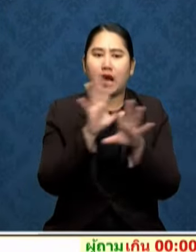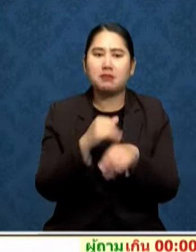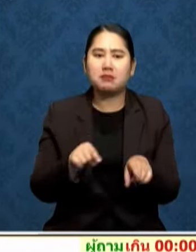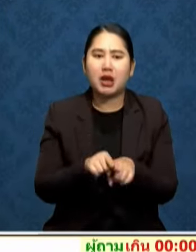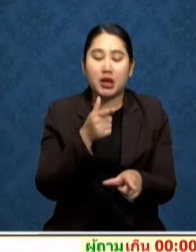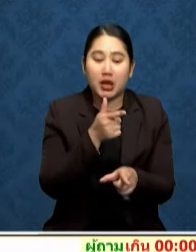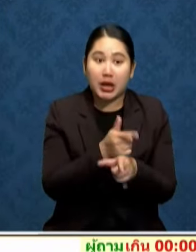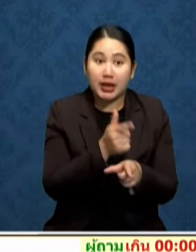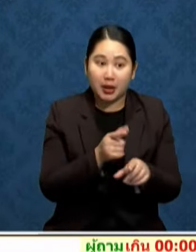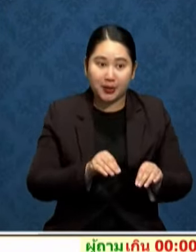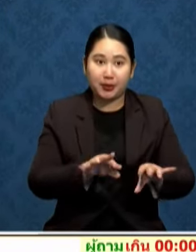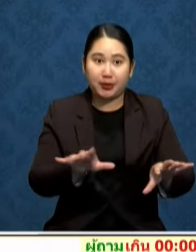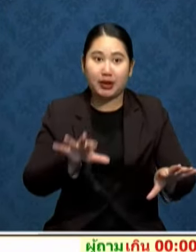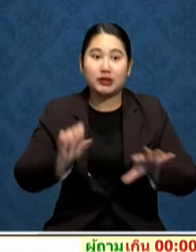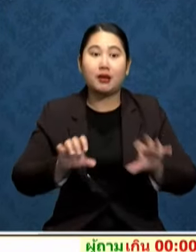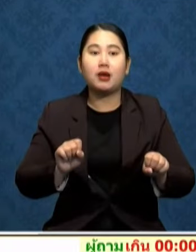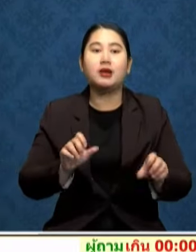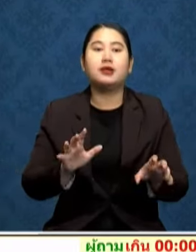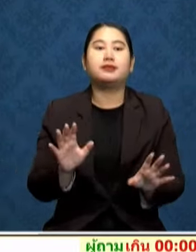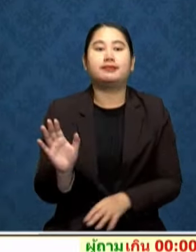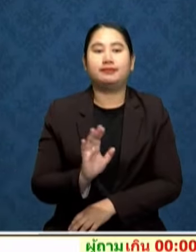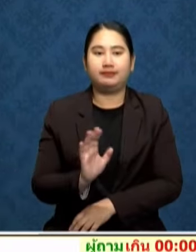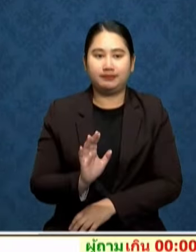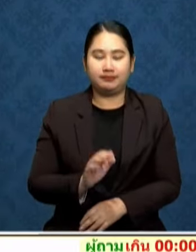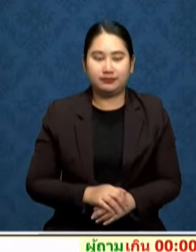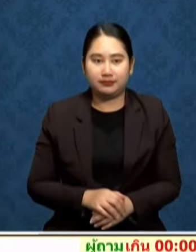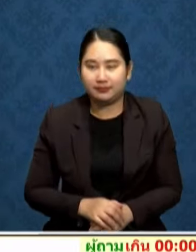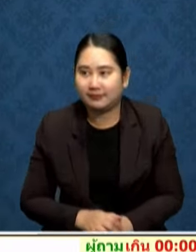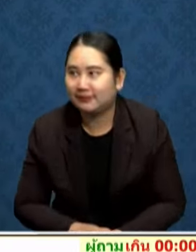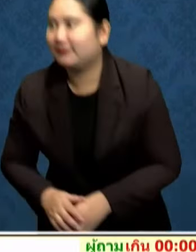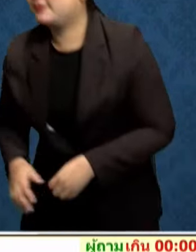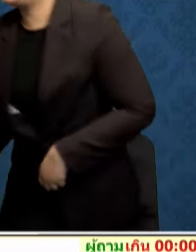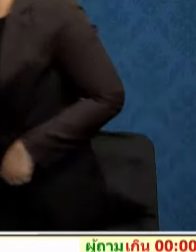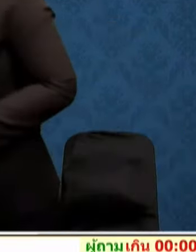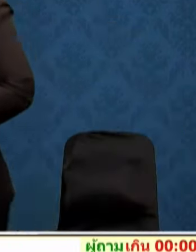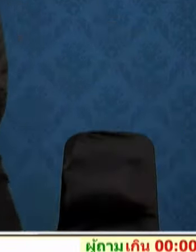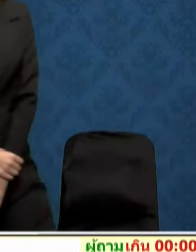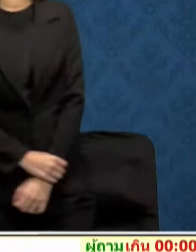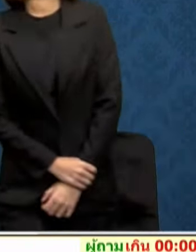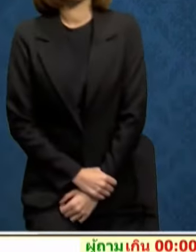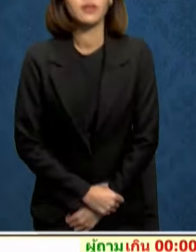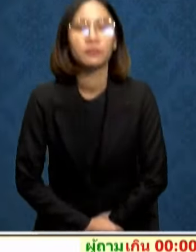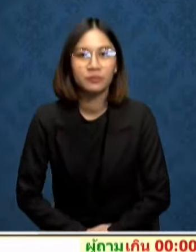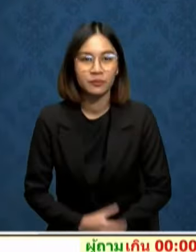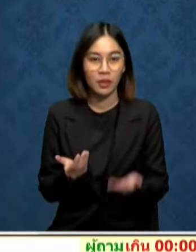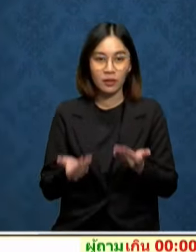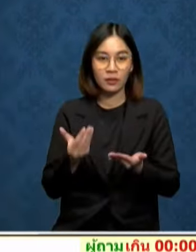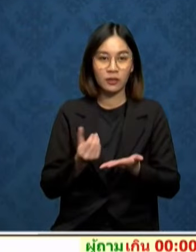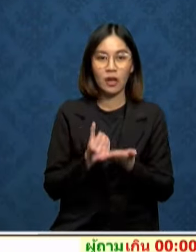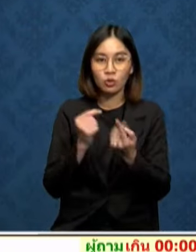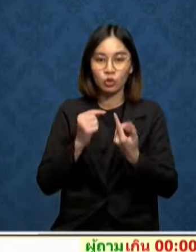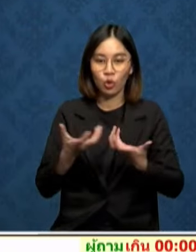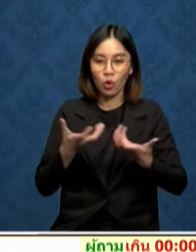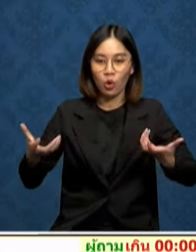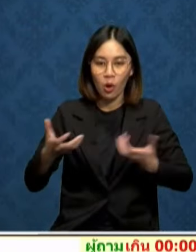การแพร่ระบาดของปลาหมอพันนี้มากยิ่งขึ้นด้วยซ้ำนะครับหรือแม้แต่กระทั่งเราเอื้ออำนวยนะครับให้จับโดยเ